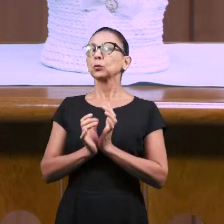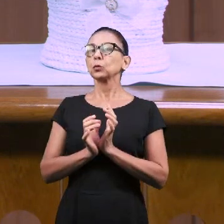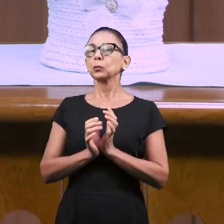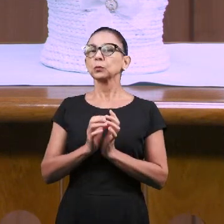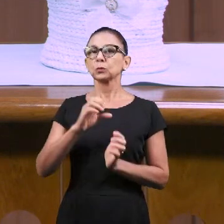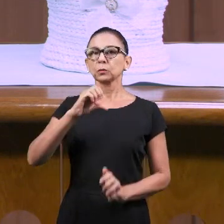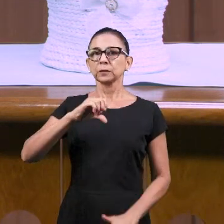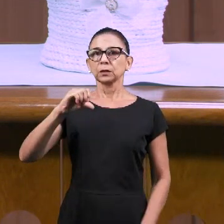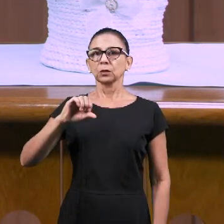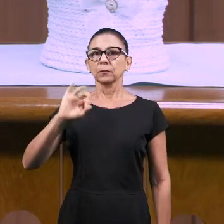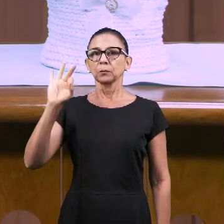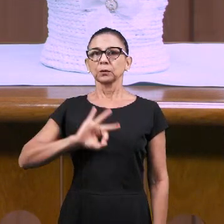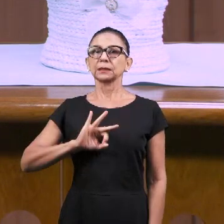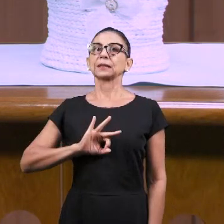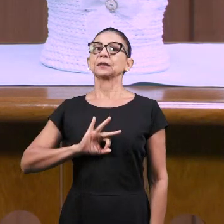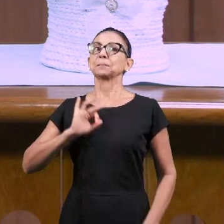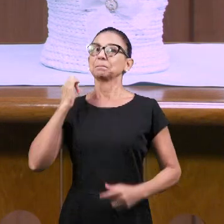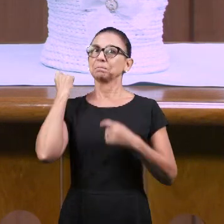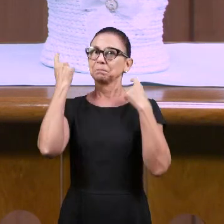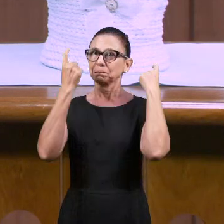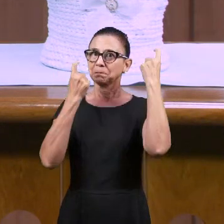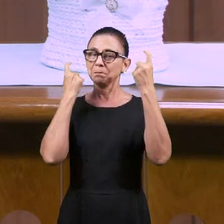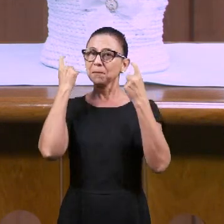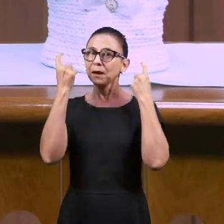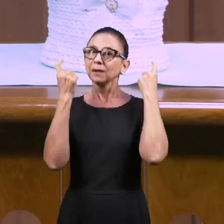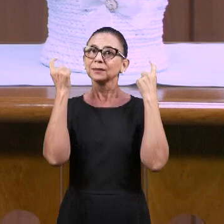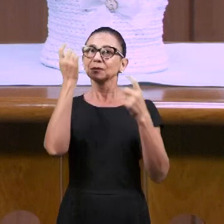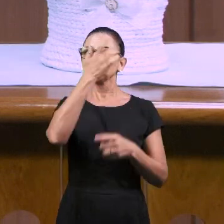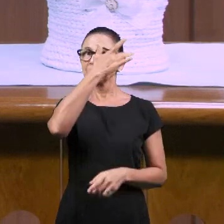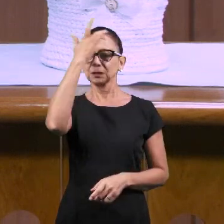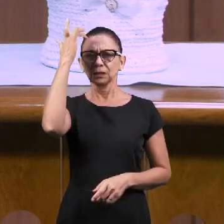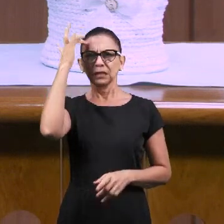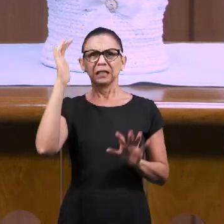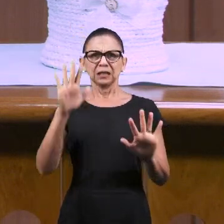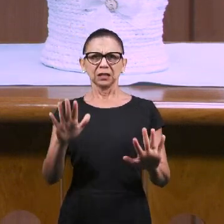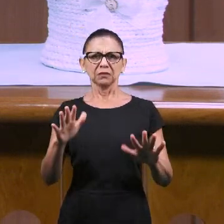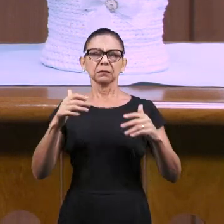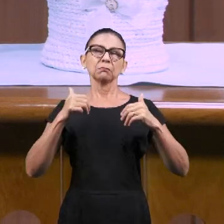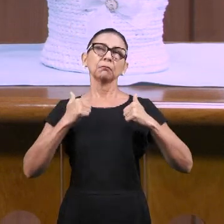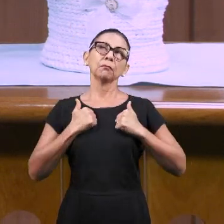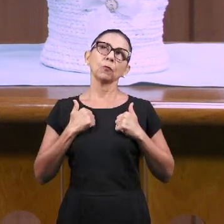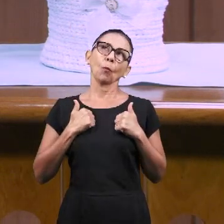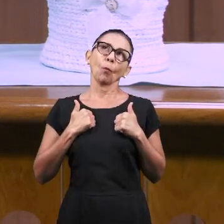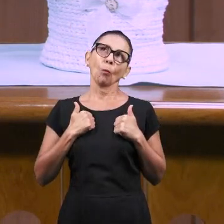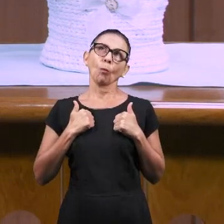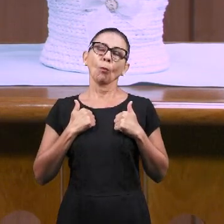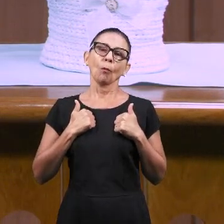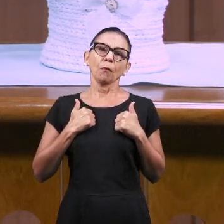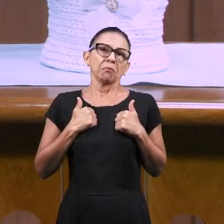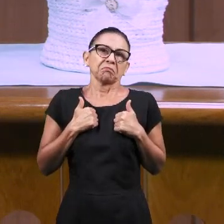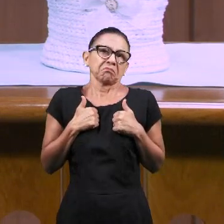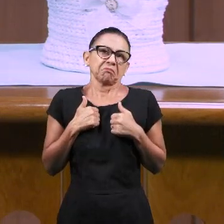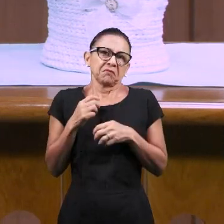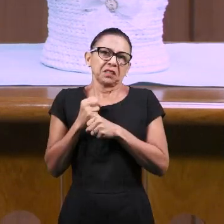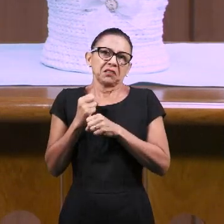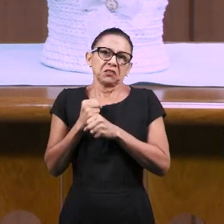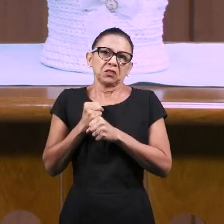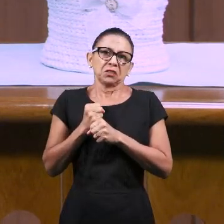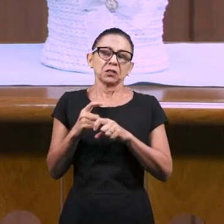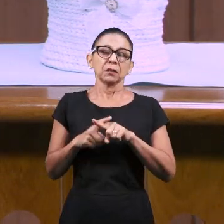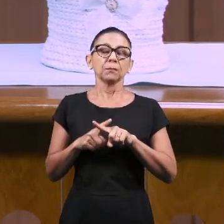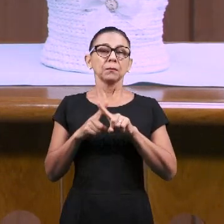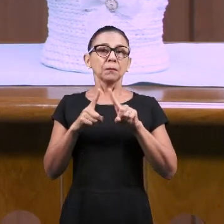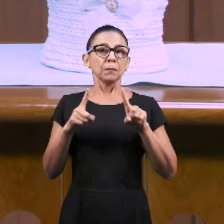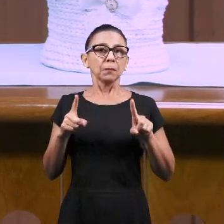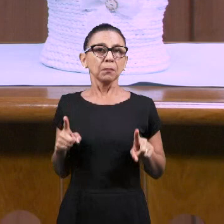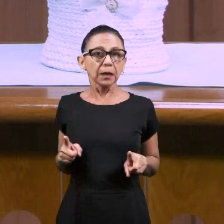vous avez raison, mais il y a un groupe, 99% est intéressé. Donc ne soyez pas préoccupés, faites ce